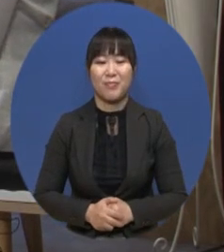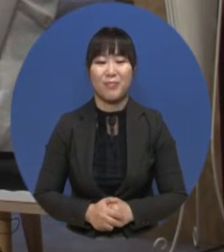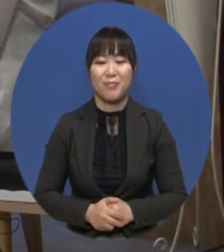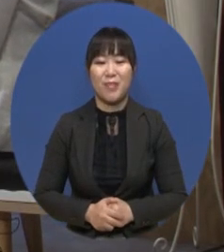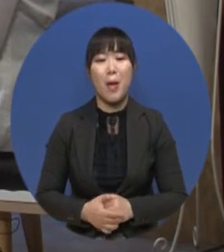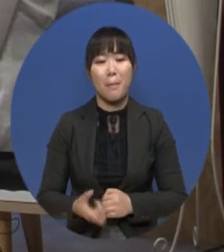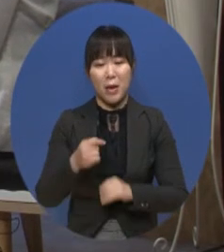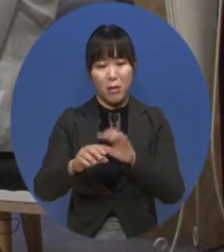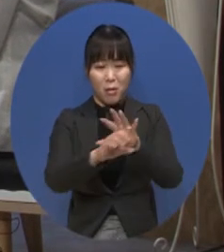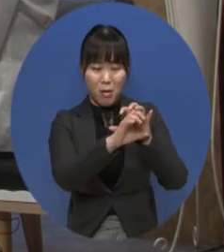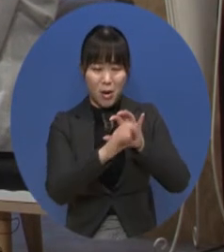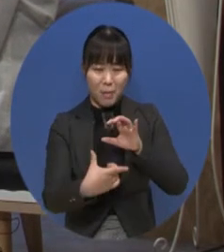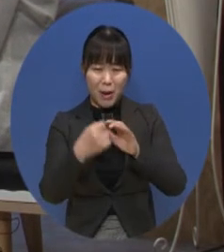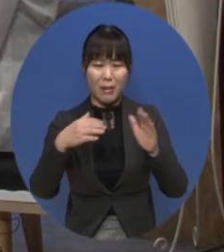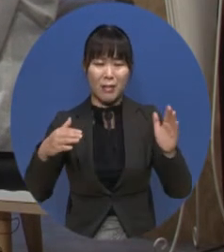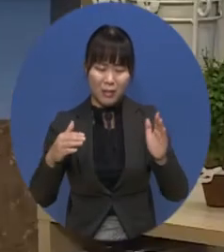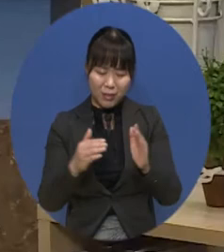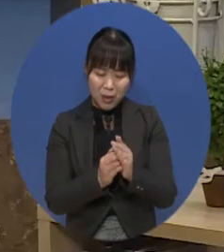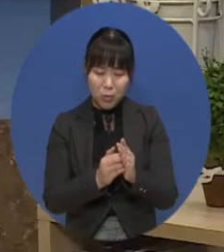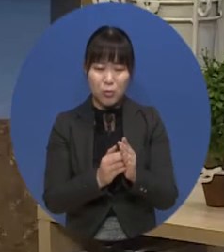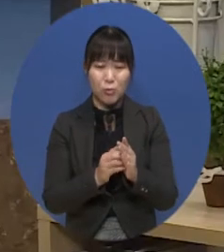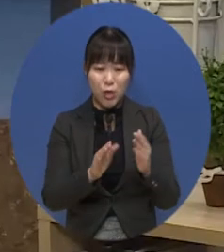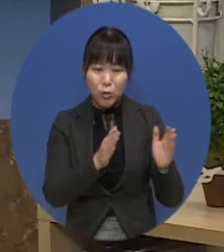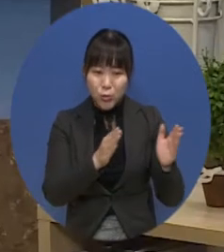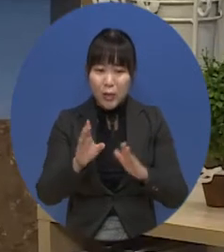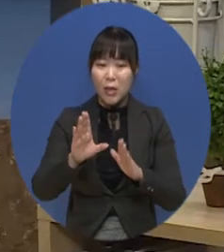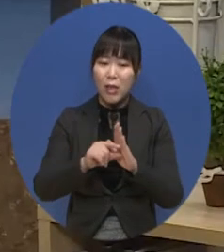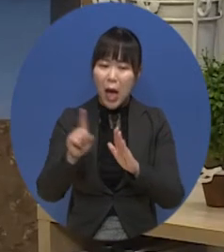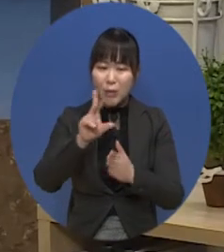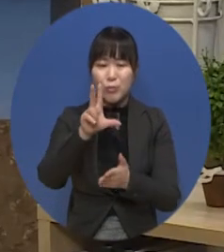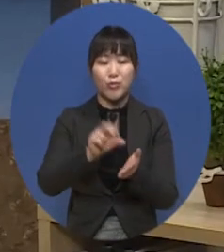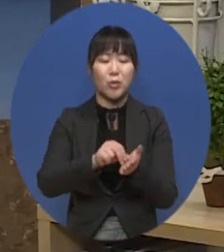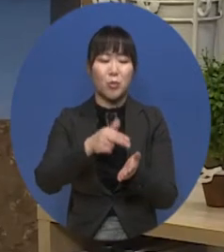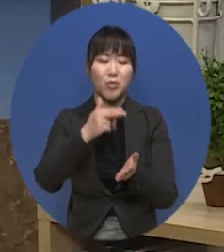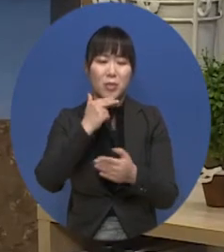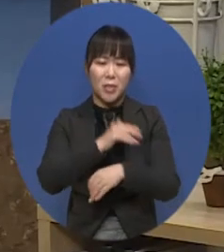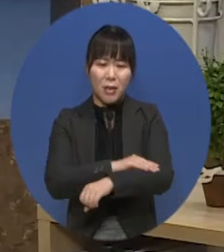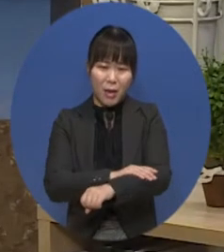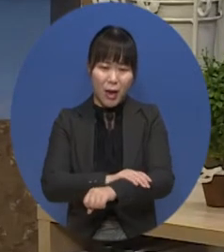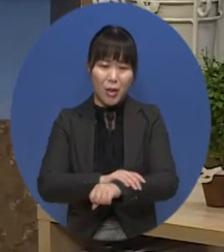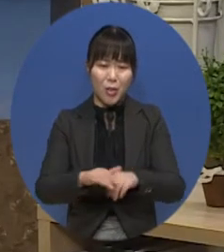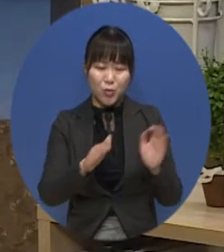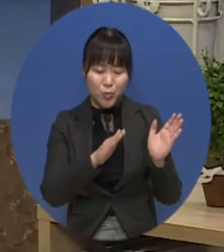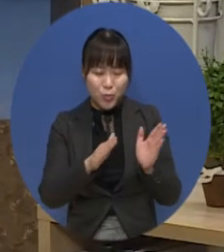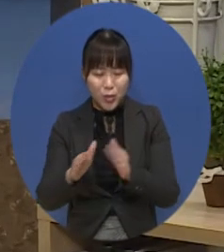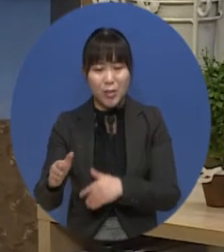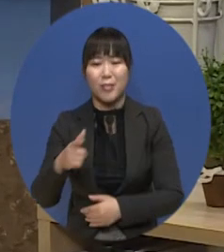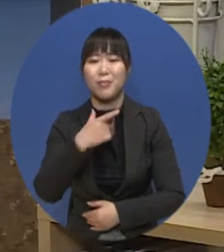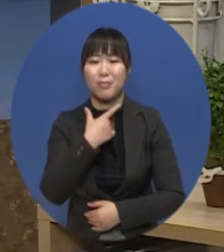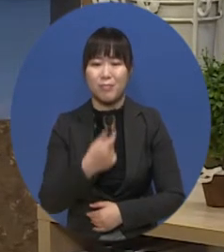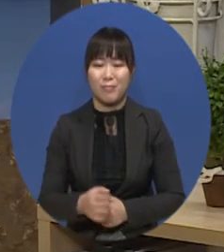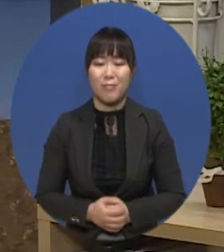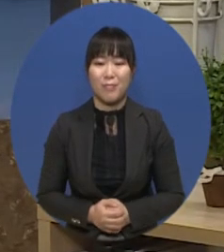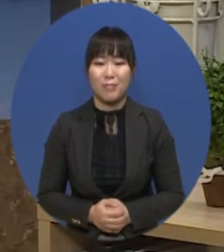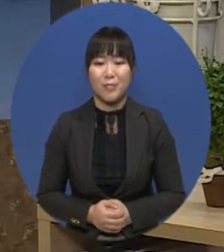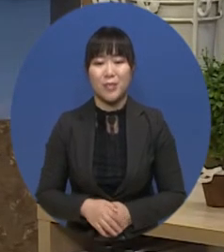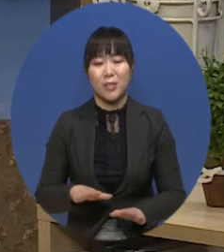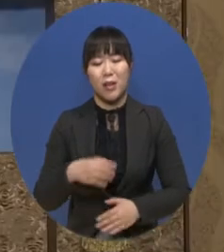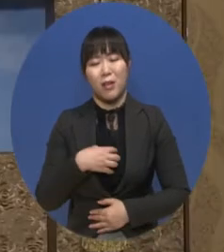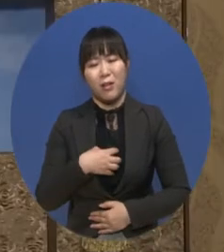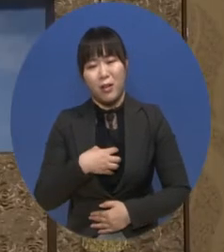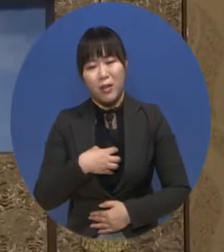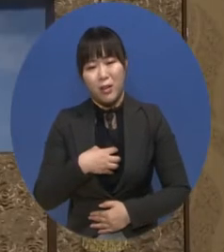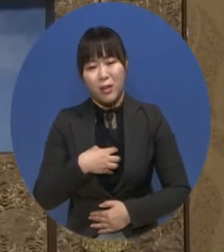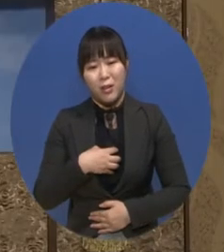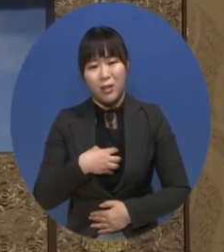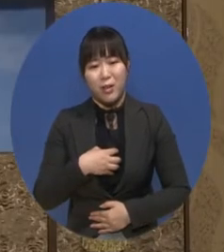네, 하루빨리 이 코로나19가 빨리 끝나서 네. 또 준비하는데 이런 그쵸. 문제 없이 수월하게 또 준비를 할 수가 걱정이 있어야 되는데, 될